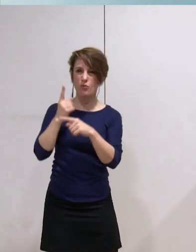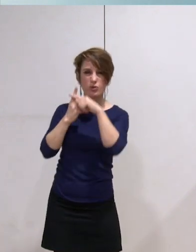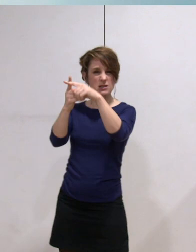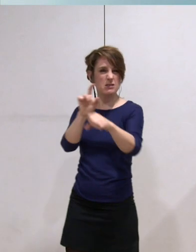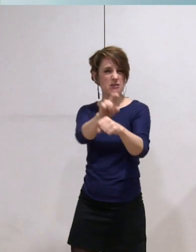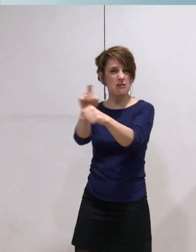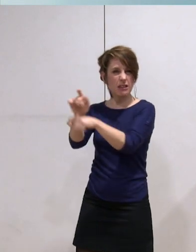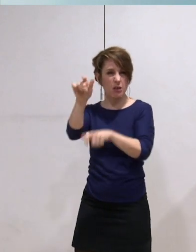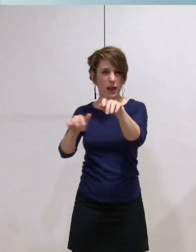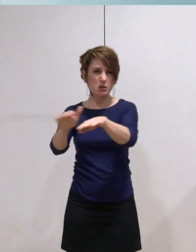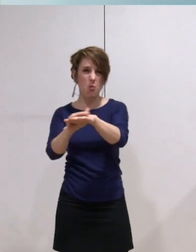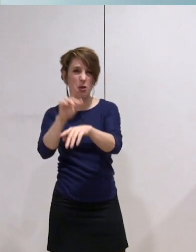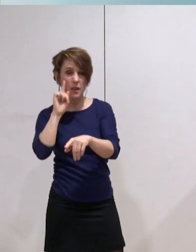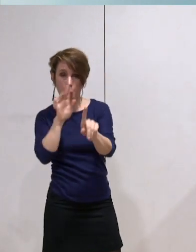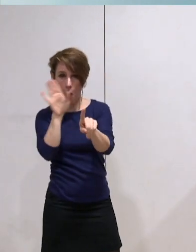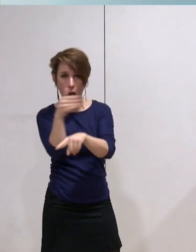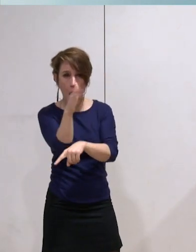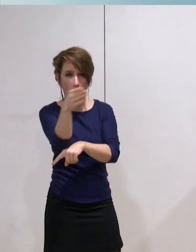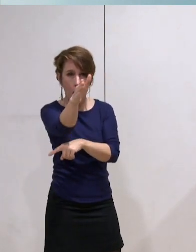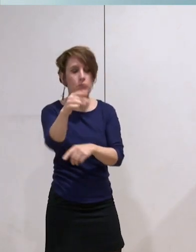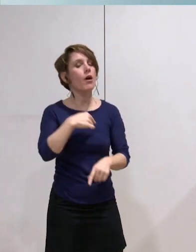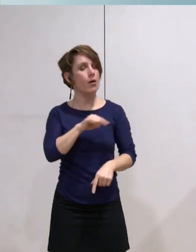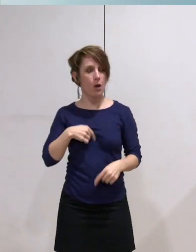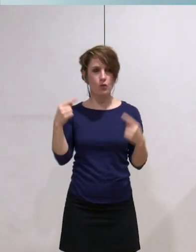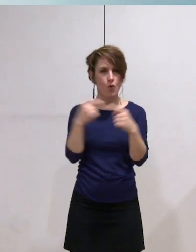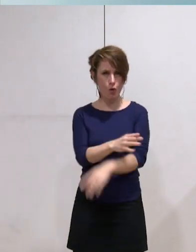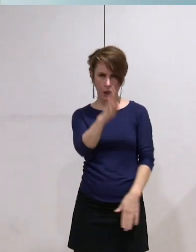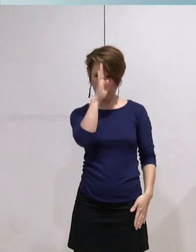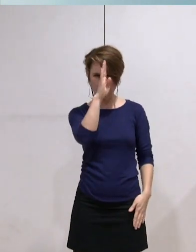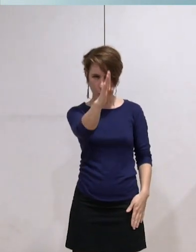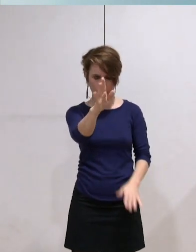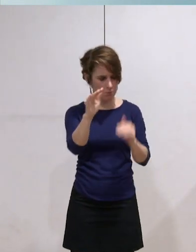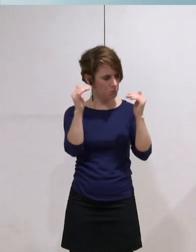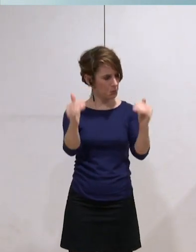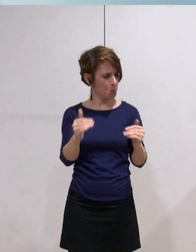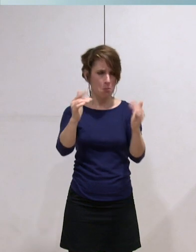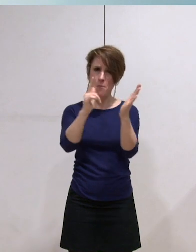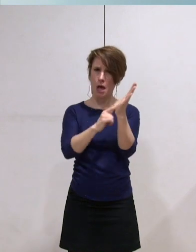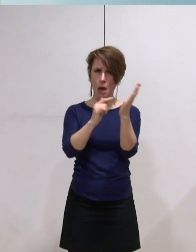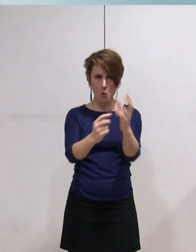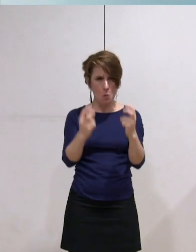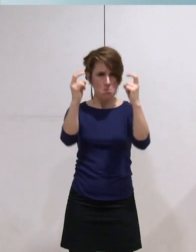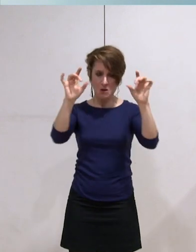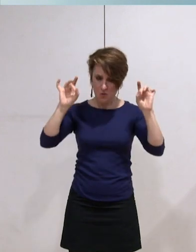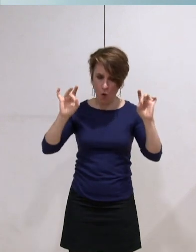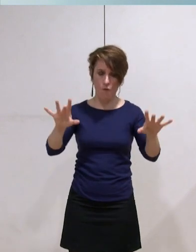qui nous concerne nous tiendrons cet engagement et ce choix politique de notre part est un acte fort de